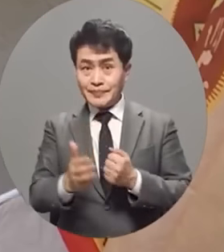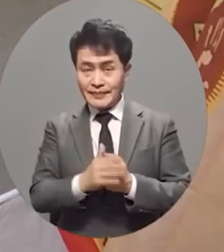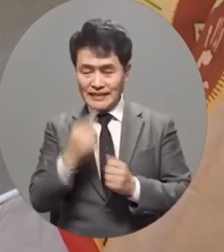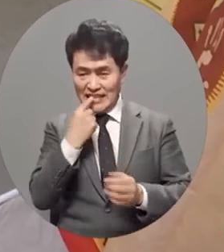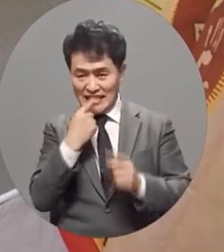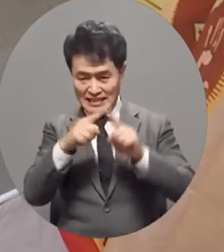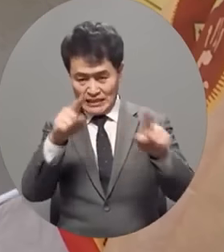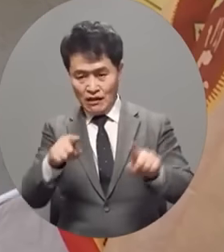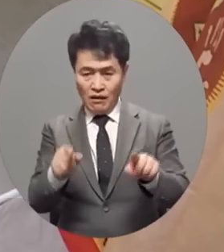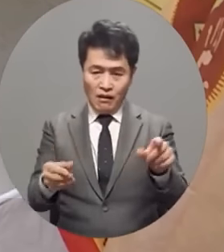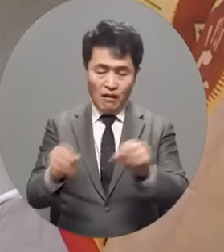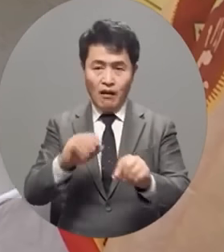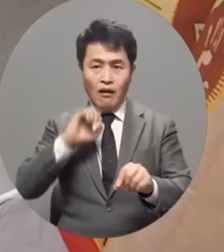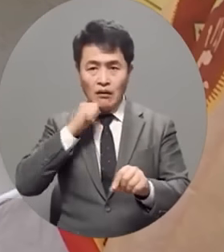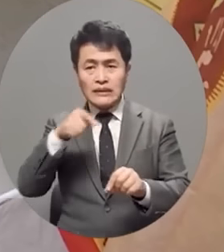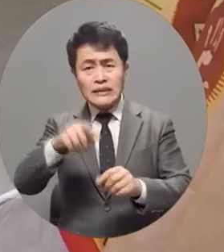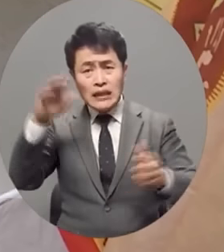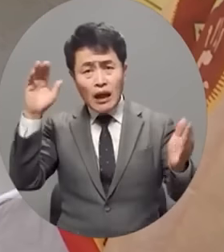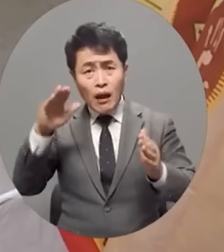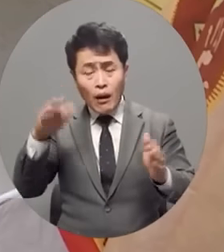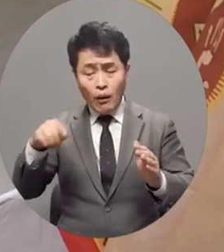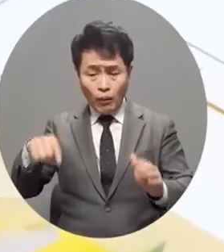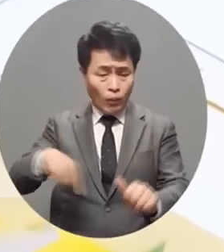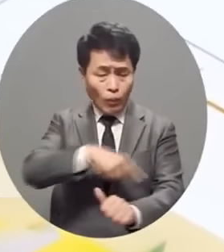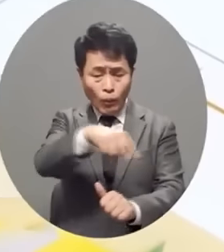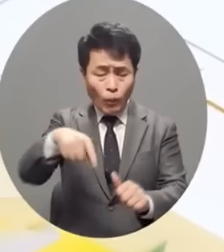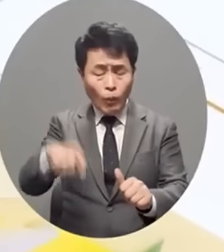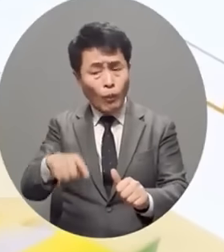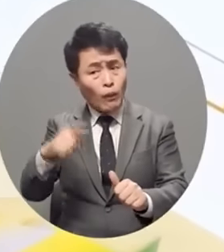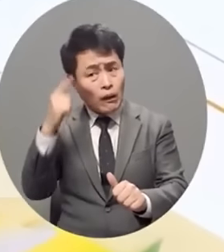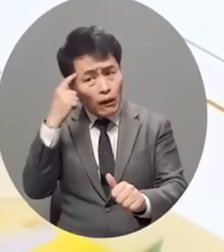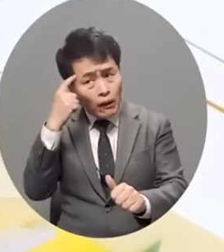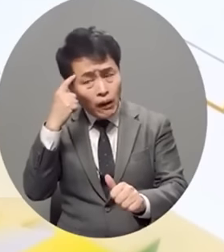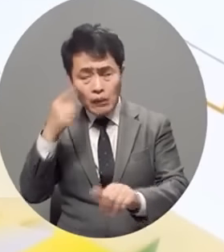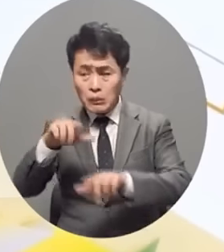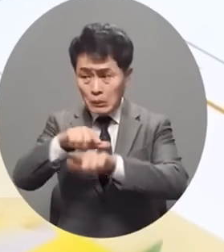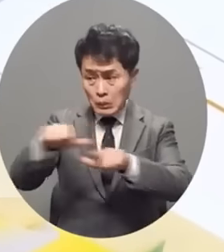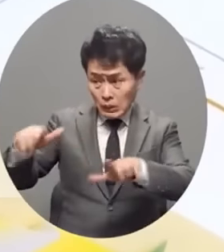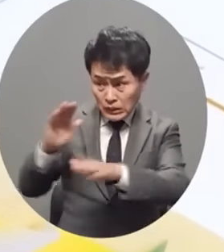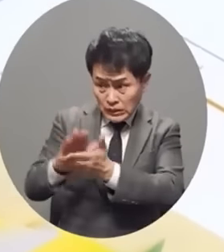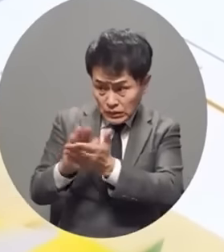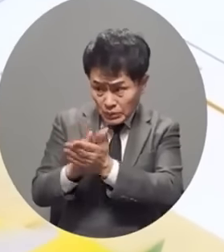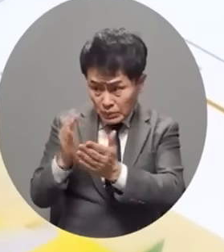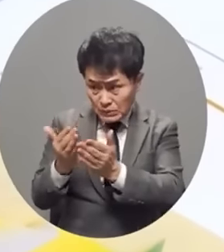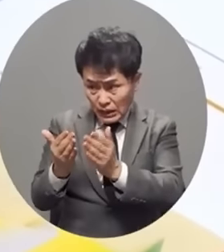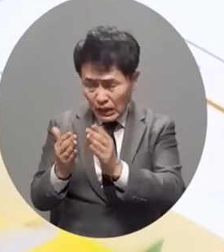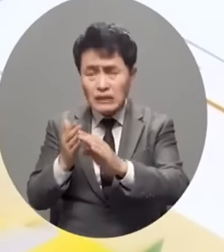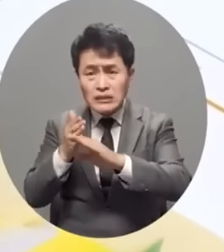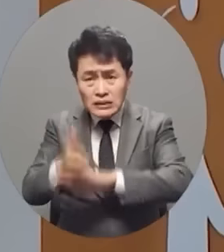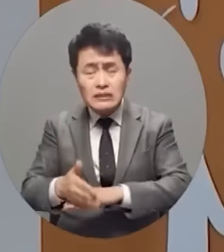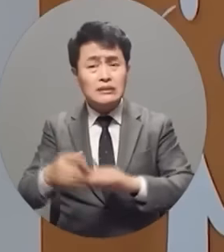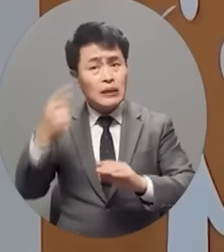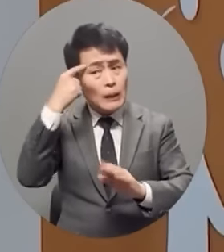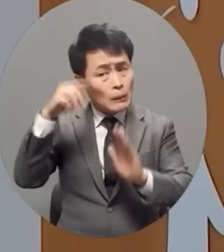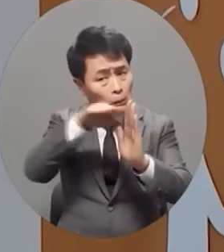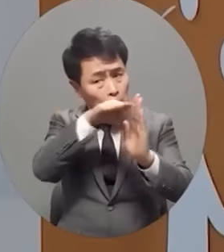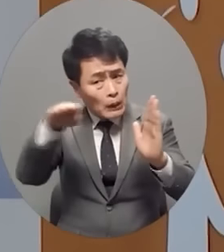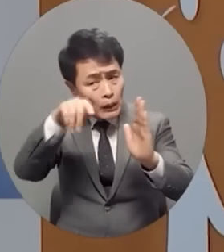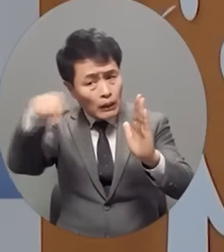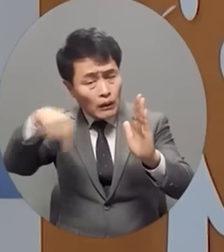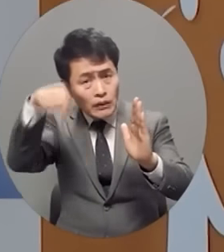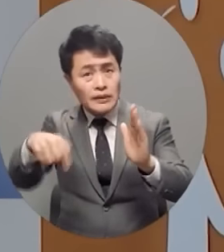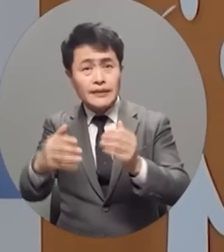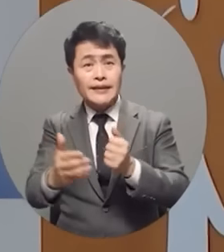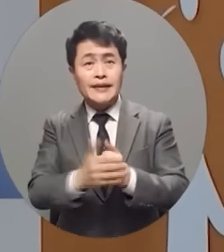종이접기가 버거운 건 이 학생이 공간지각 능력 등의 발달이 또래보다 느린 경계선 지능에 해당하기 때문입니다.